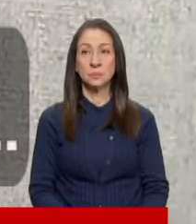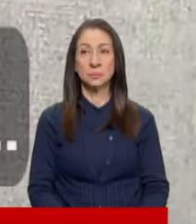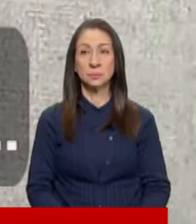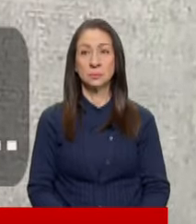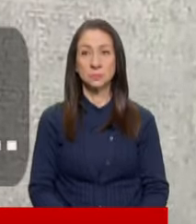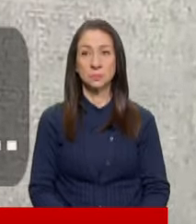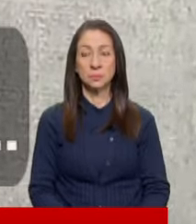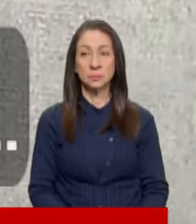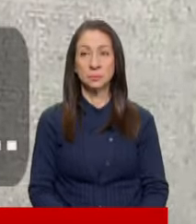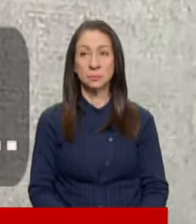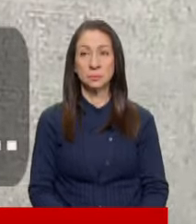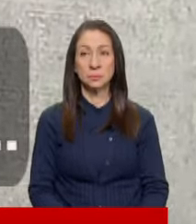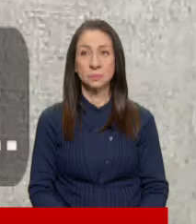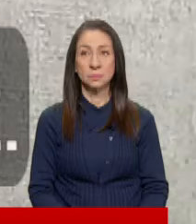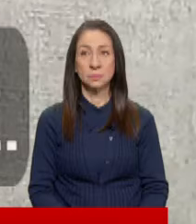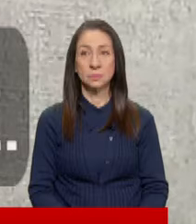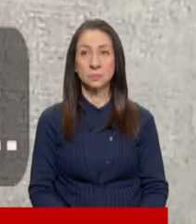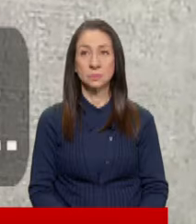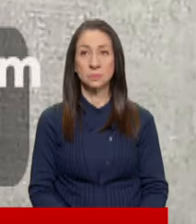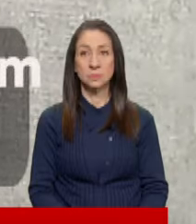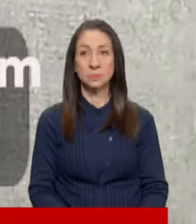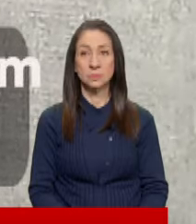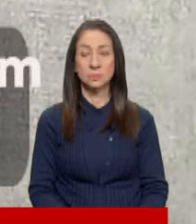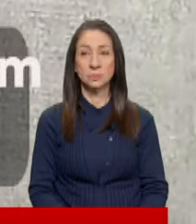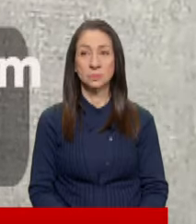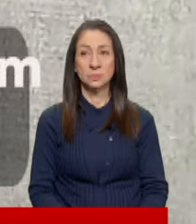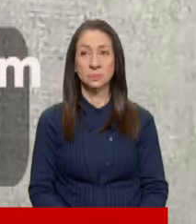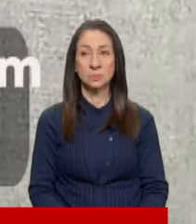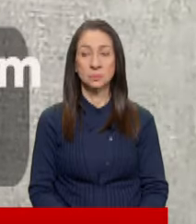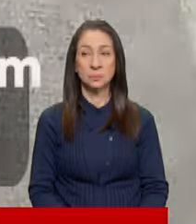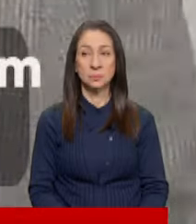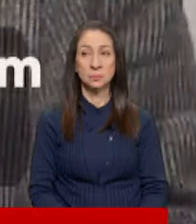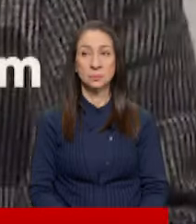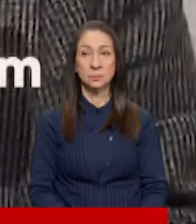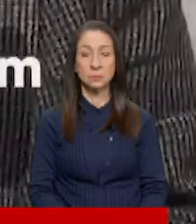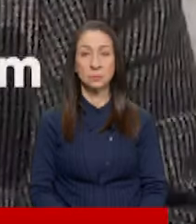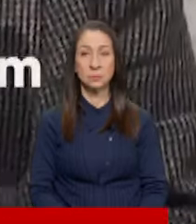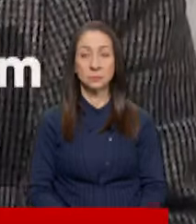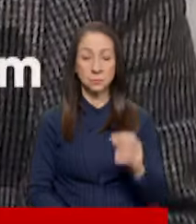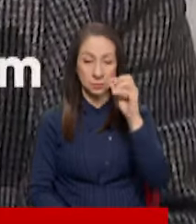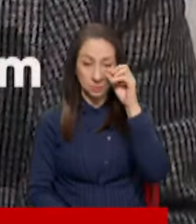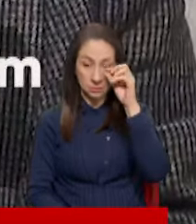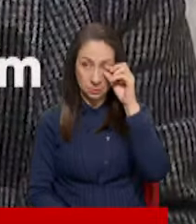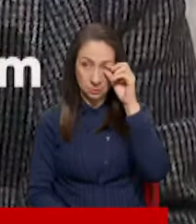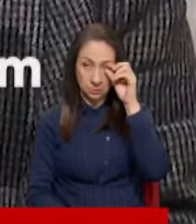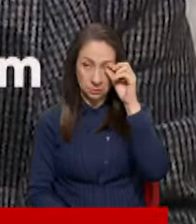engellendikten hepsi % 70 Kervan çalışıyordu kanuna aykırı olduğu halde tekrardan hesaplattırma